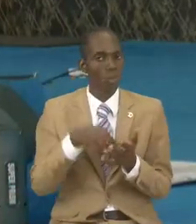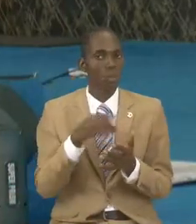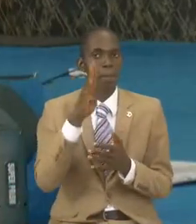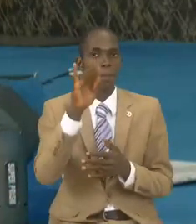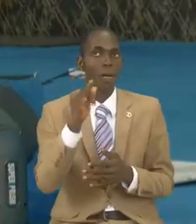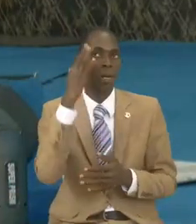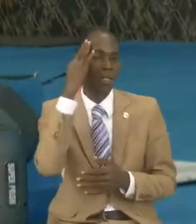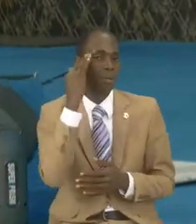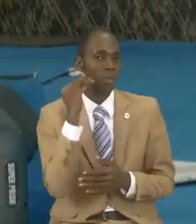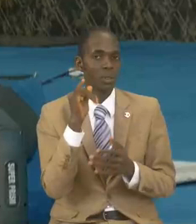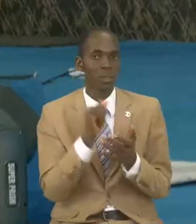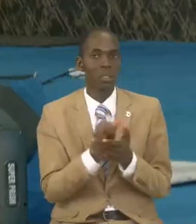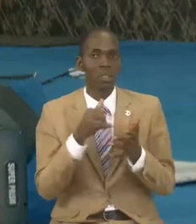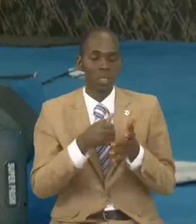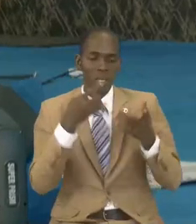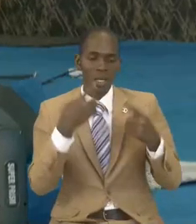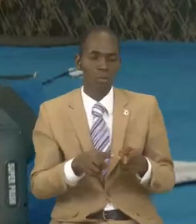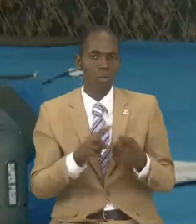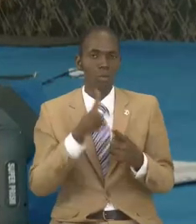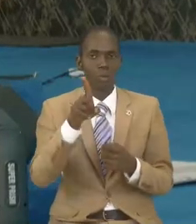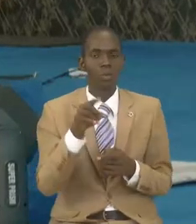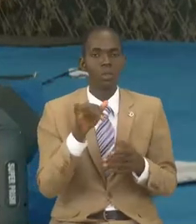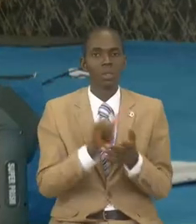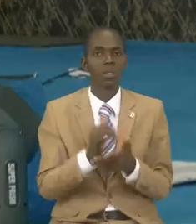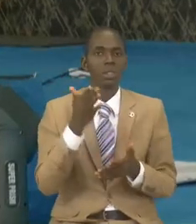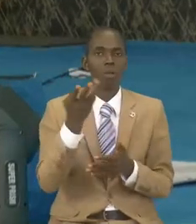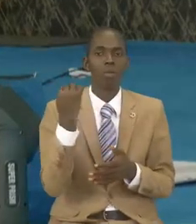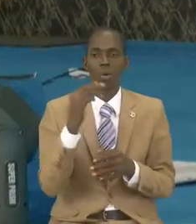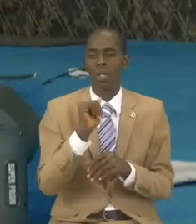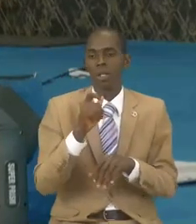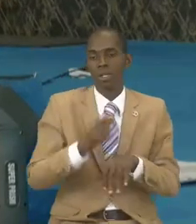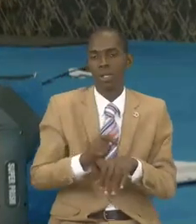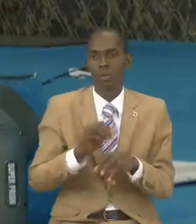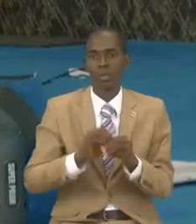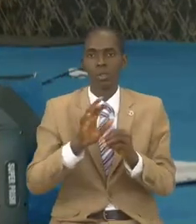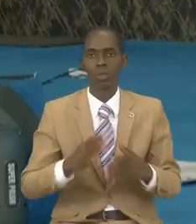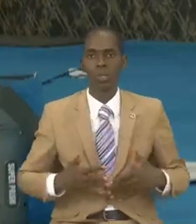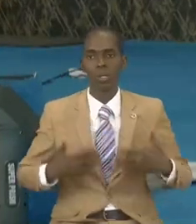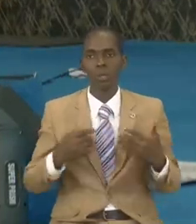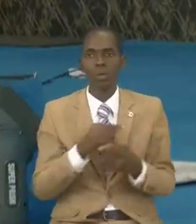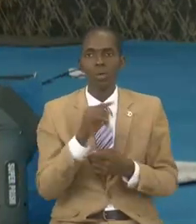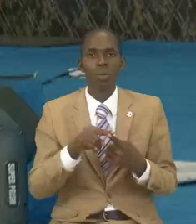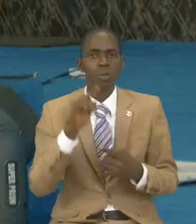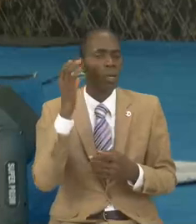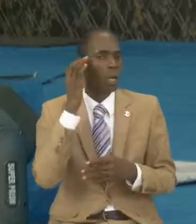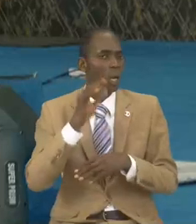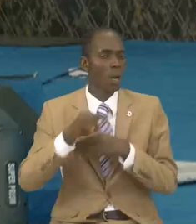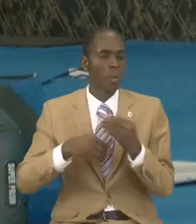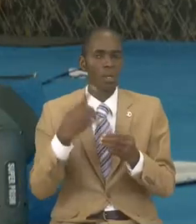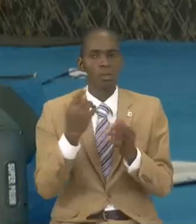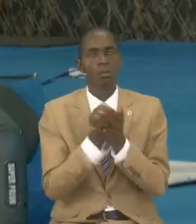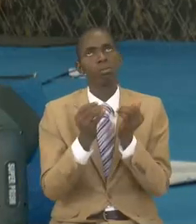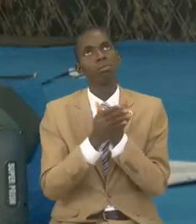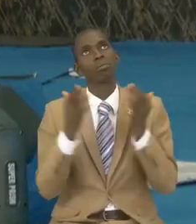cela t'est arrivé, qu'un moment est venu dans ta vie où tu as entendu parler de la crucifixion